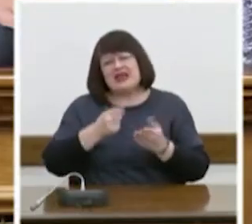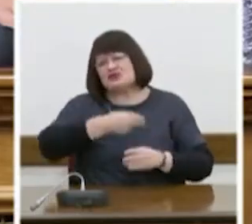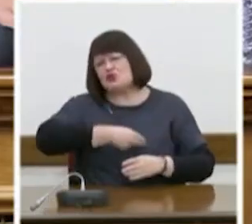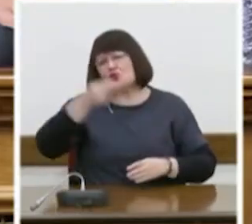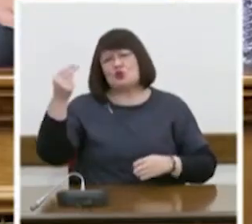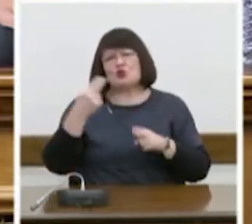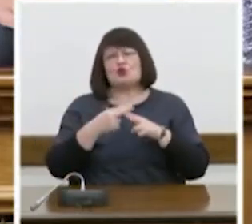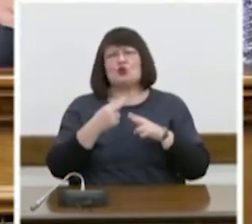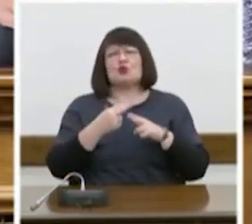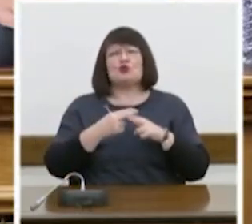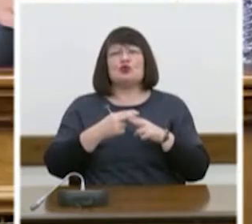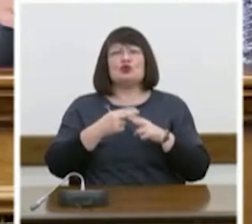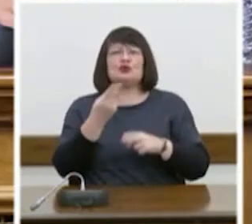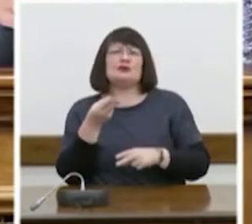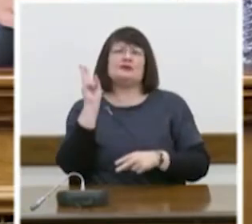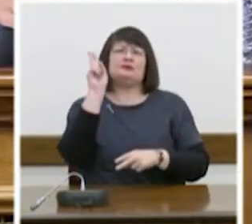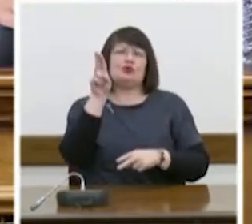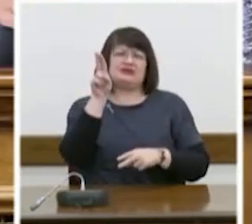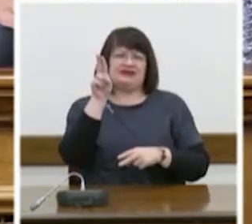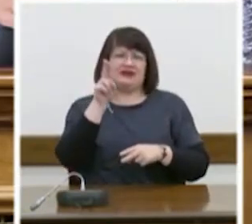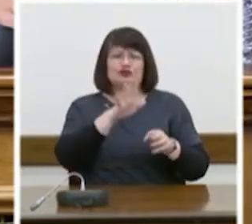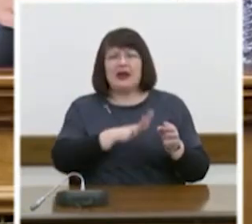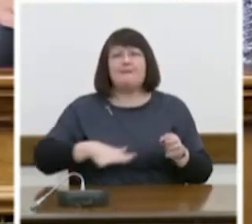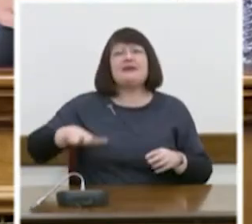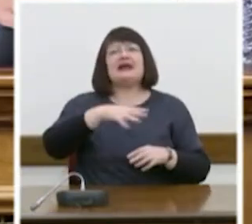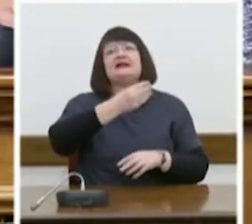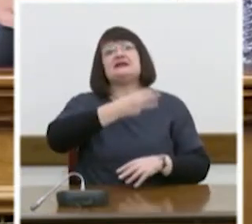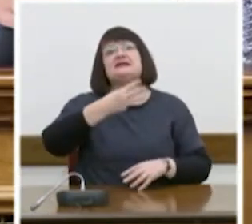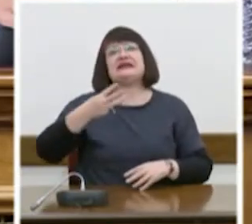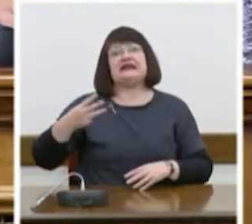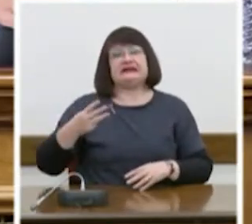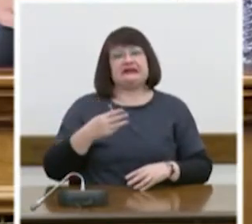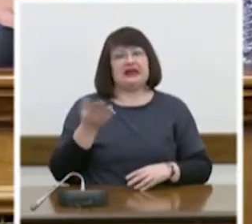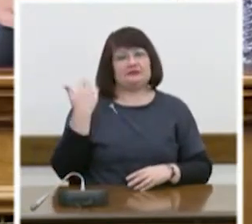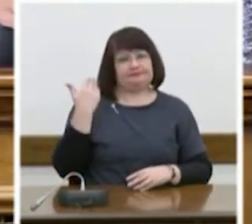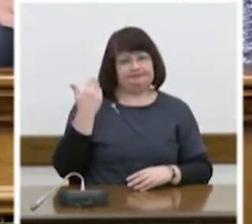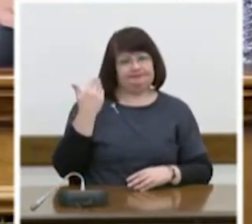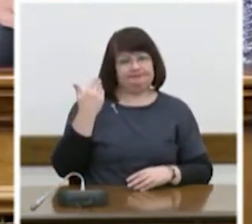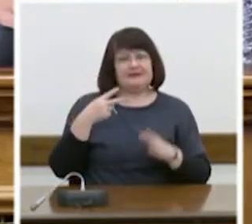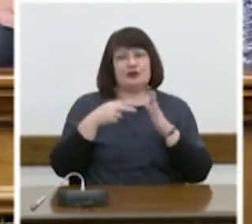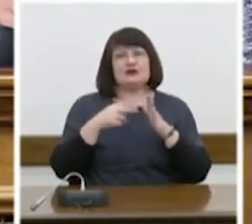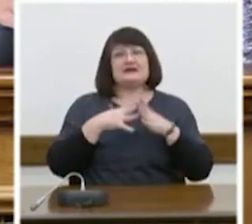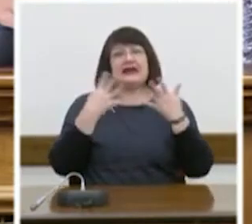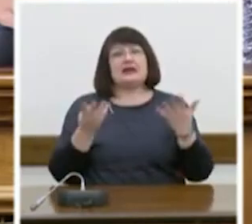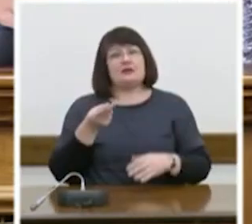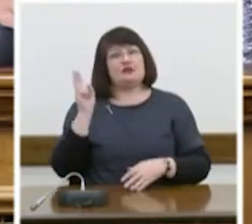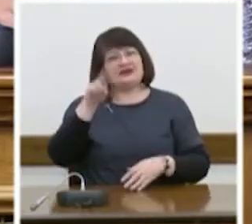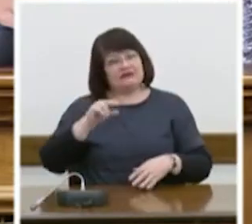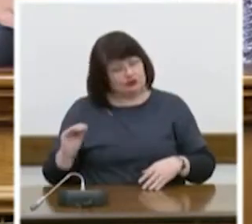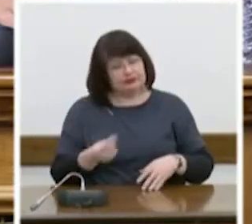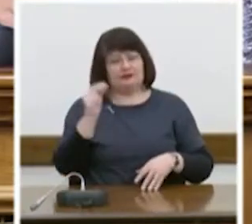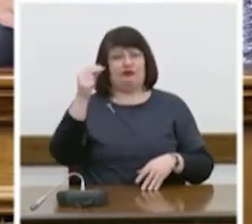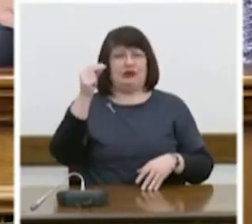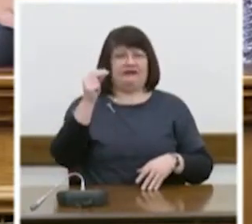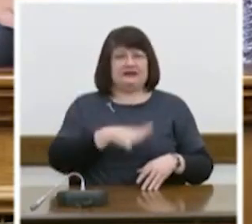συγγραφέας που συνομίλησε με την ιστορία και τη δημοκρατία για εμάς ήταν κάτι ακόμα ο σύντροφός μας ο άνθρωπος που κόσμησε την πρώτη